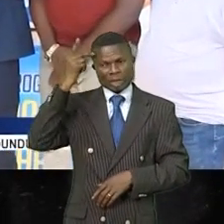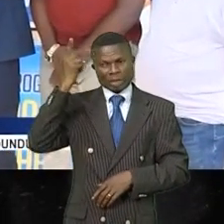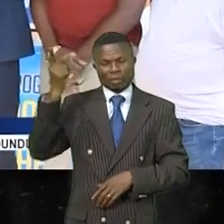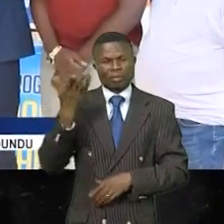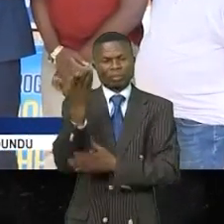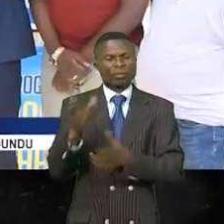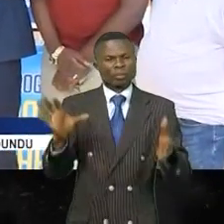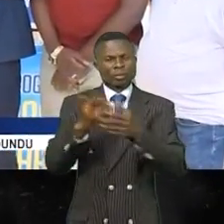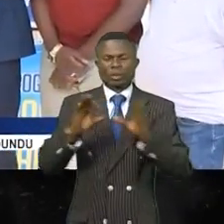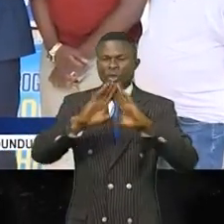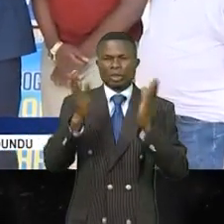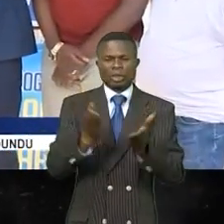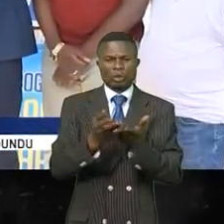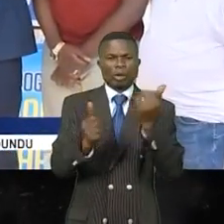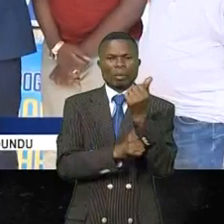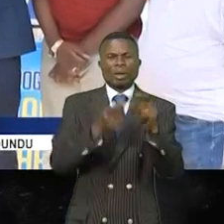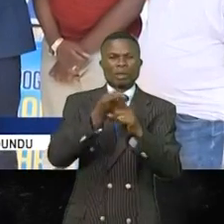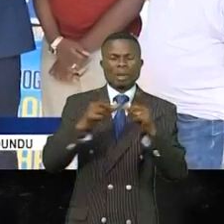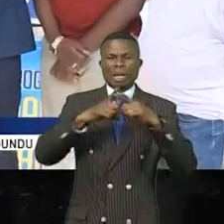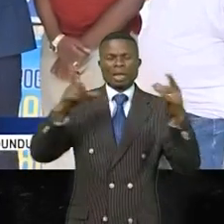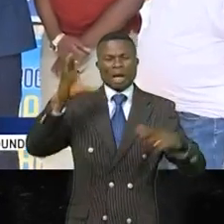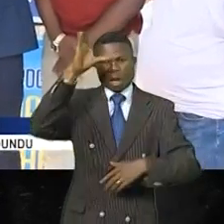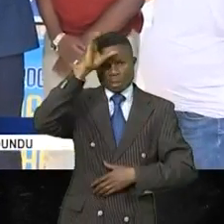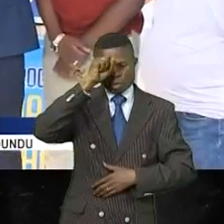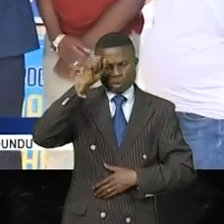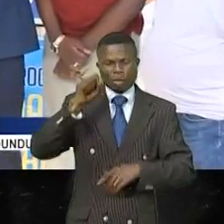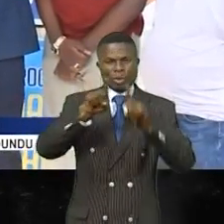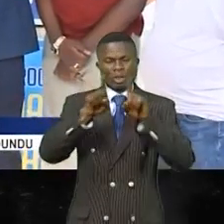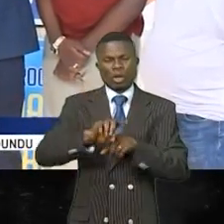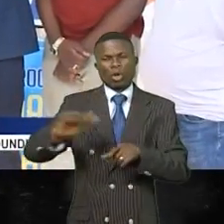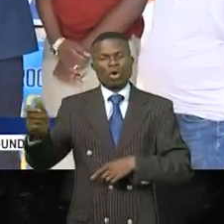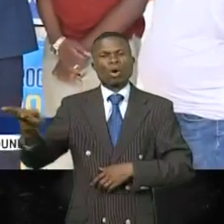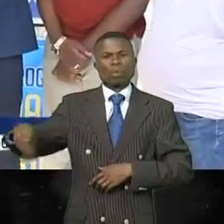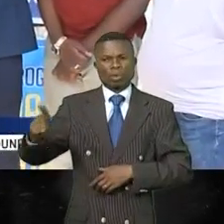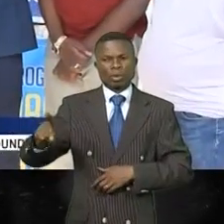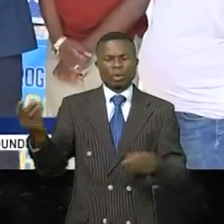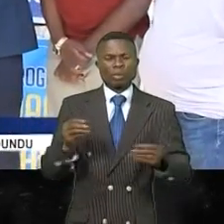cohésion de tous les ressortissants du Grand Bandundu, et ce d'ailleurs